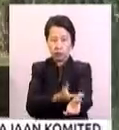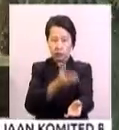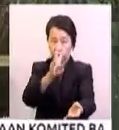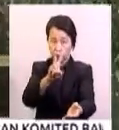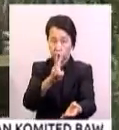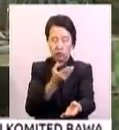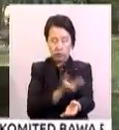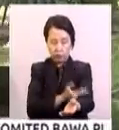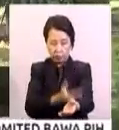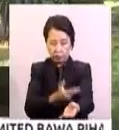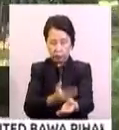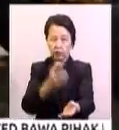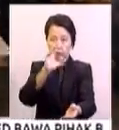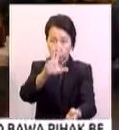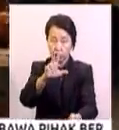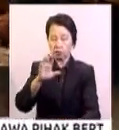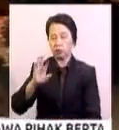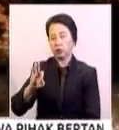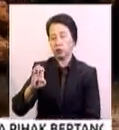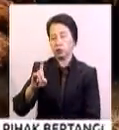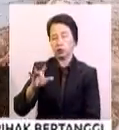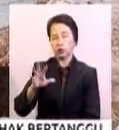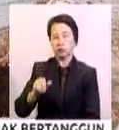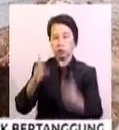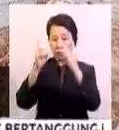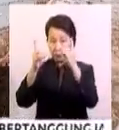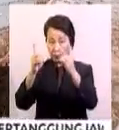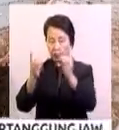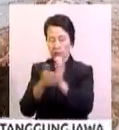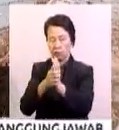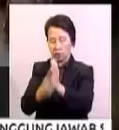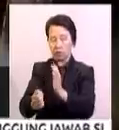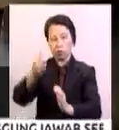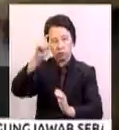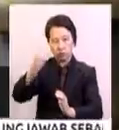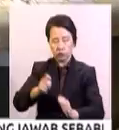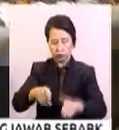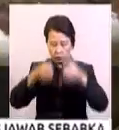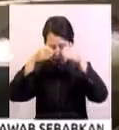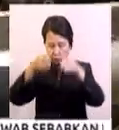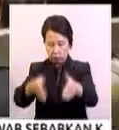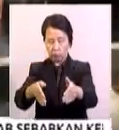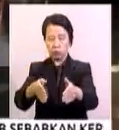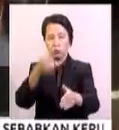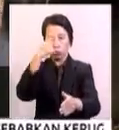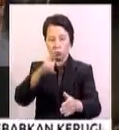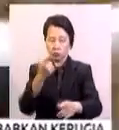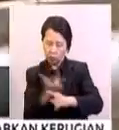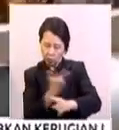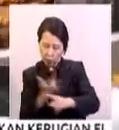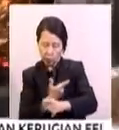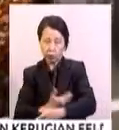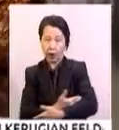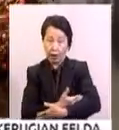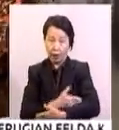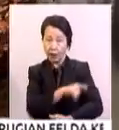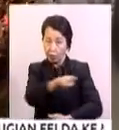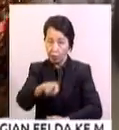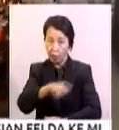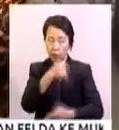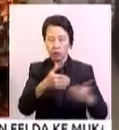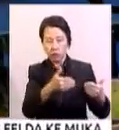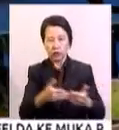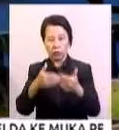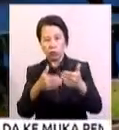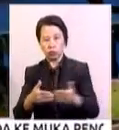dan ketiga Felda, segmen pendidikan dan kemahiran harus diberi penekanan untuk melatih anak-anak peneroka